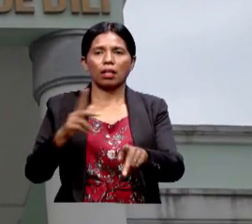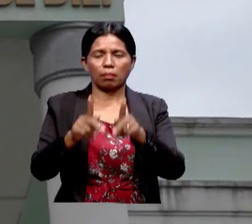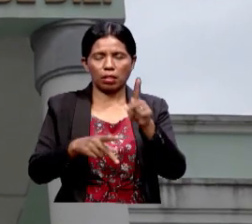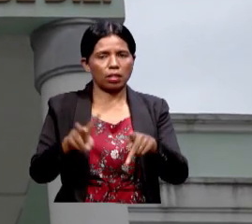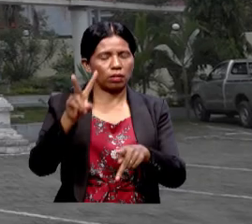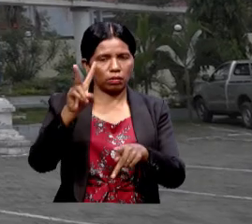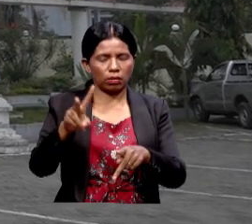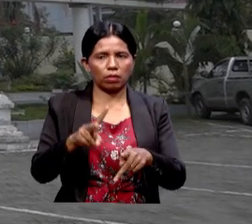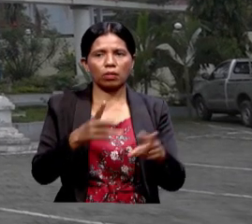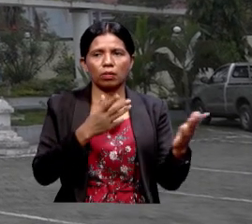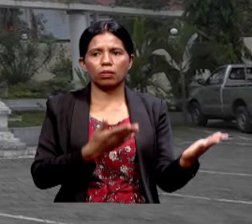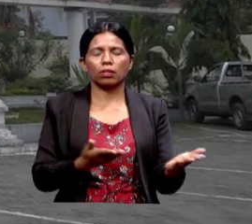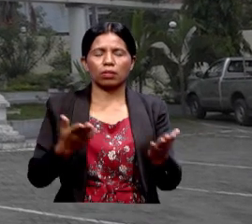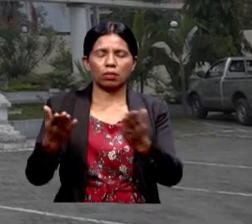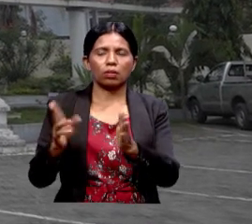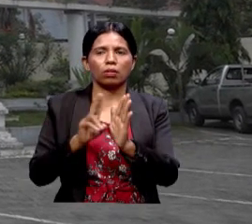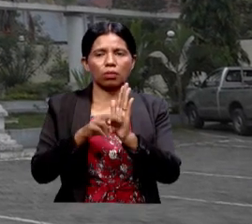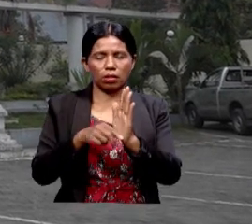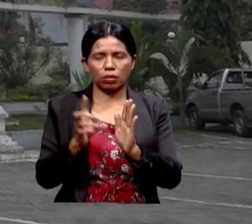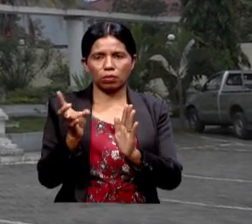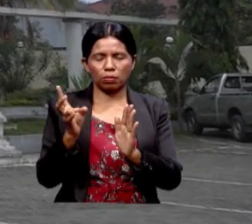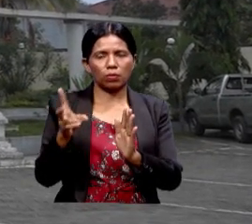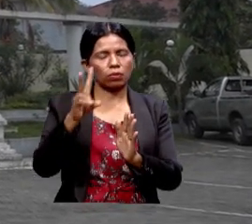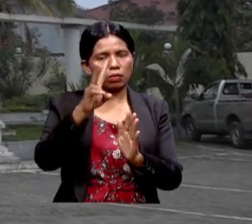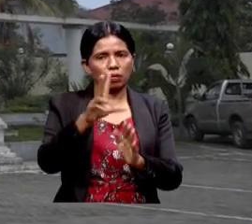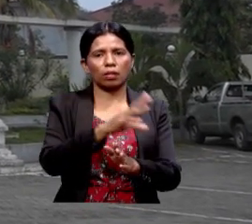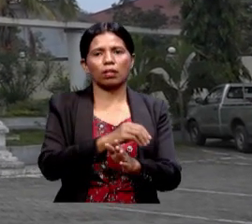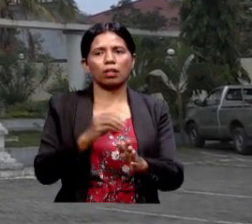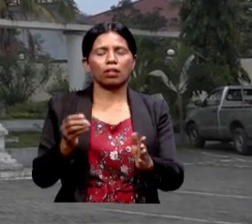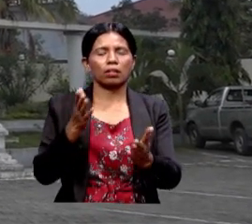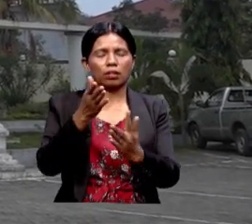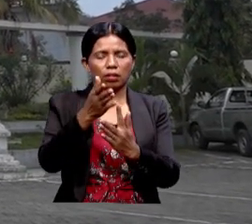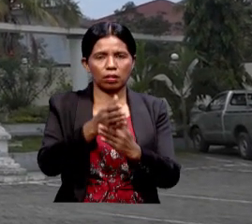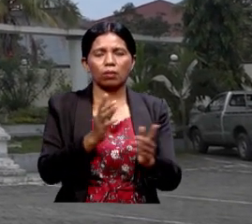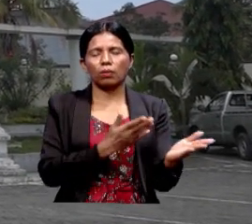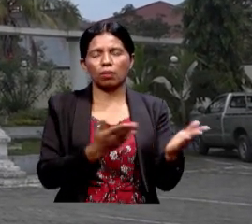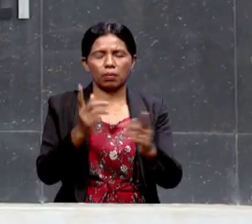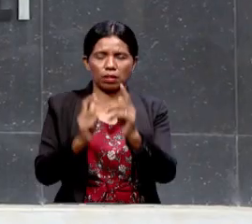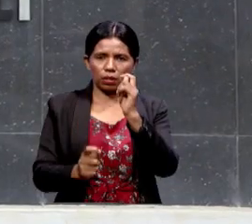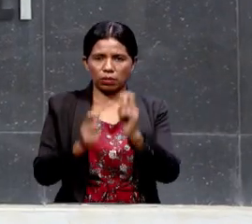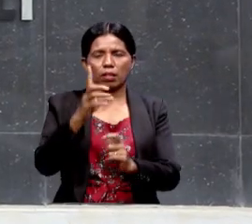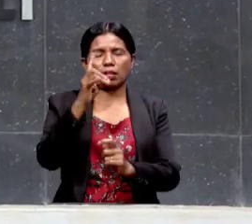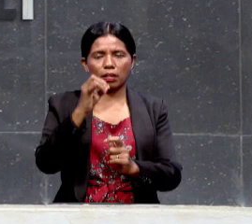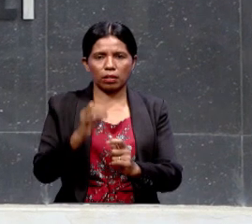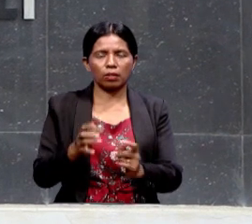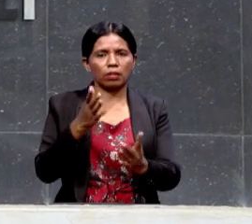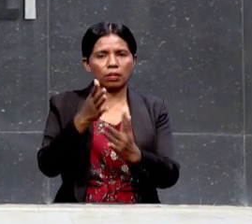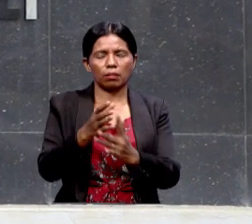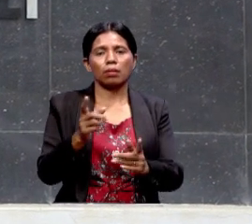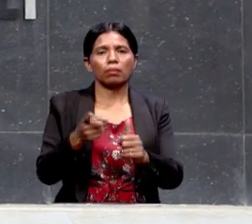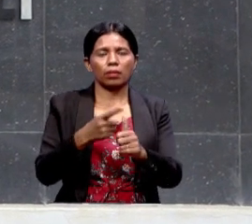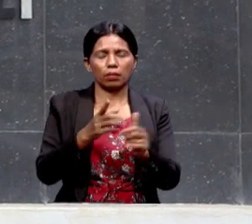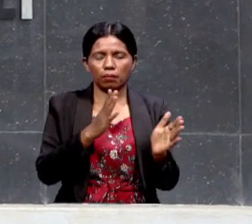ingruane ho di cumpri oras hitu nulu res ingrua ia sela antes promove ba tribunal distrital lili ho di submete ba